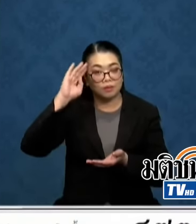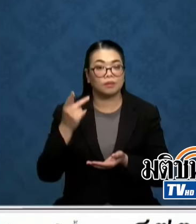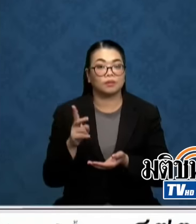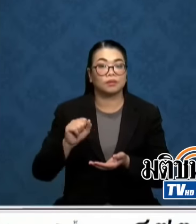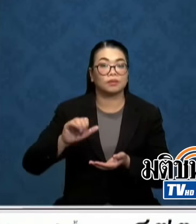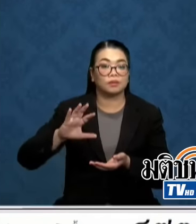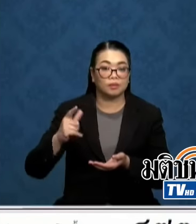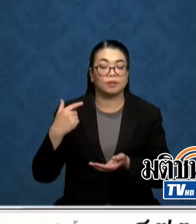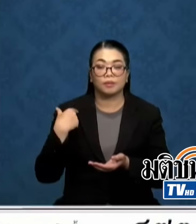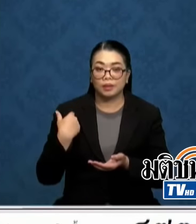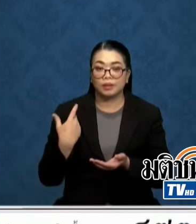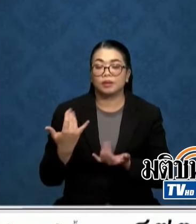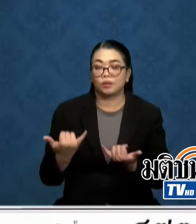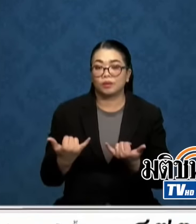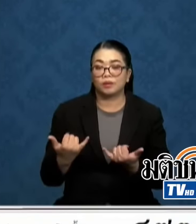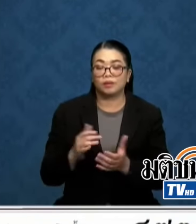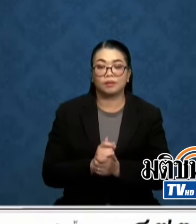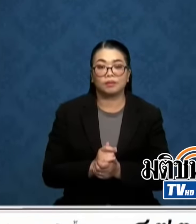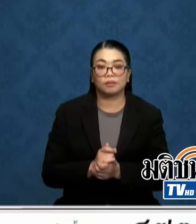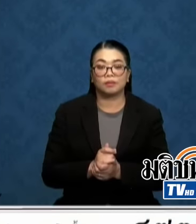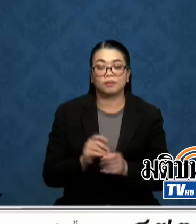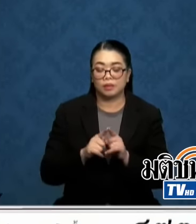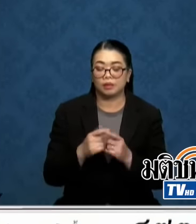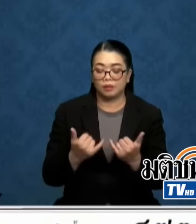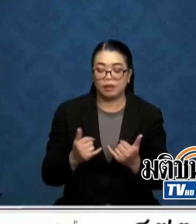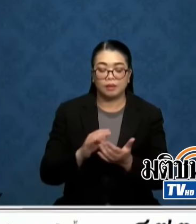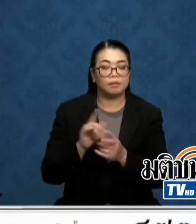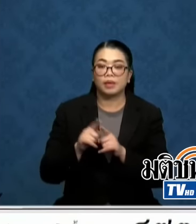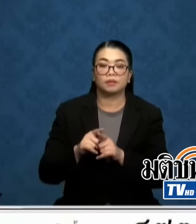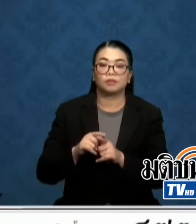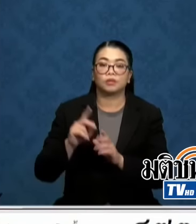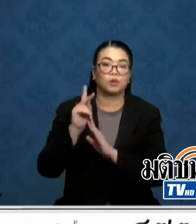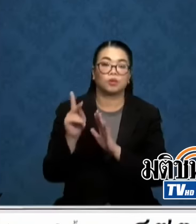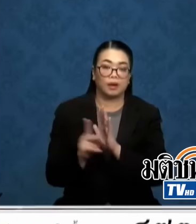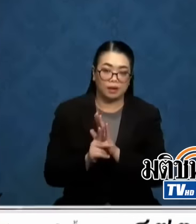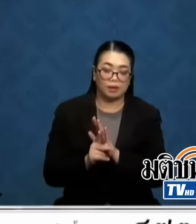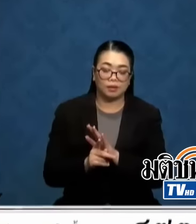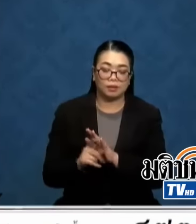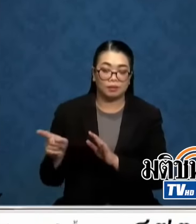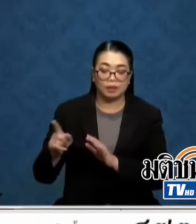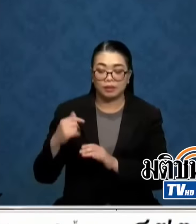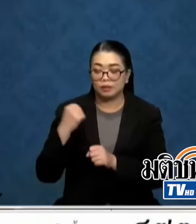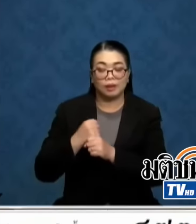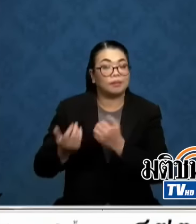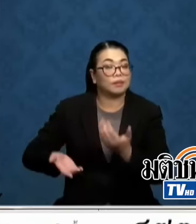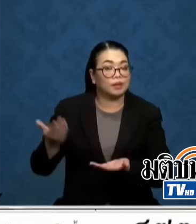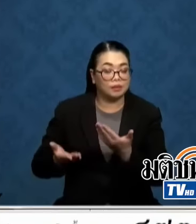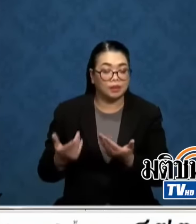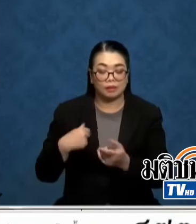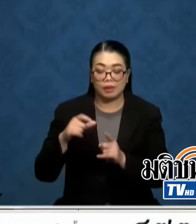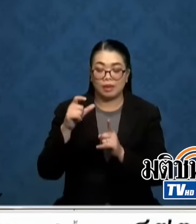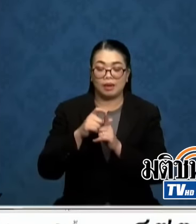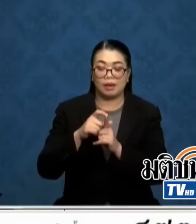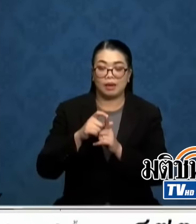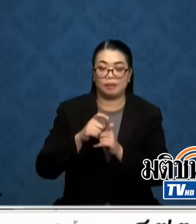ชาติจึงมีสภาพเป็นกฎหมายท่านประธานครับผมหยิบยกคำพิพากษาของ